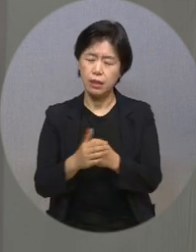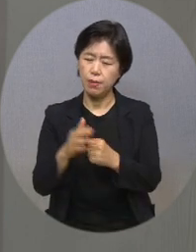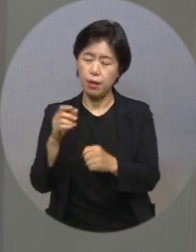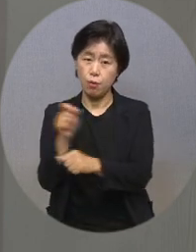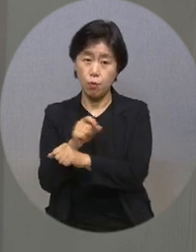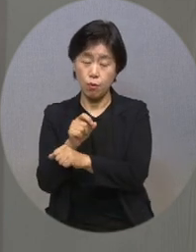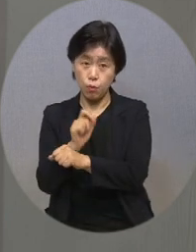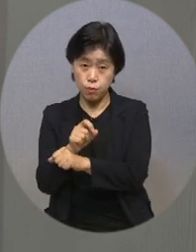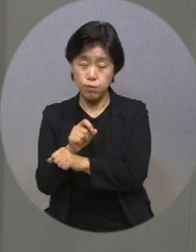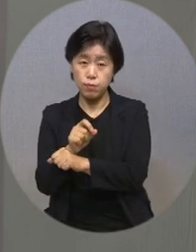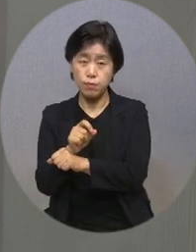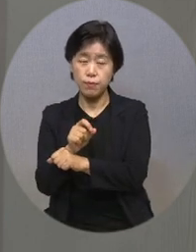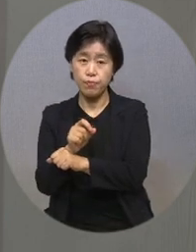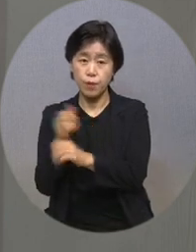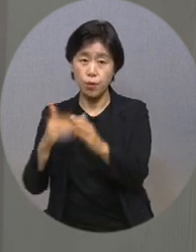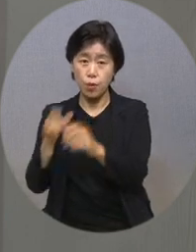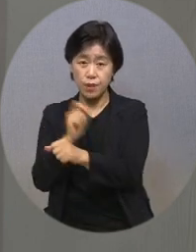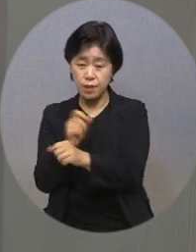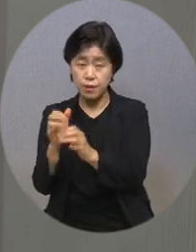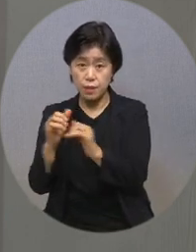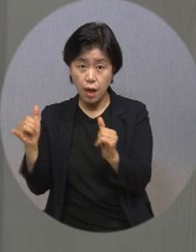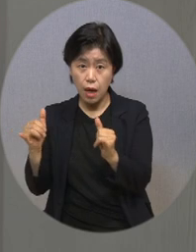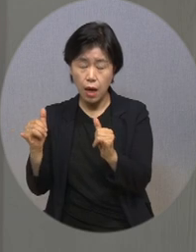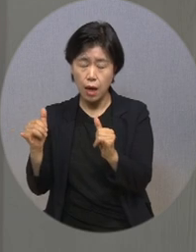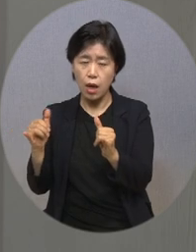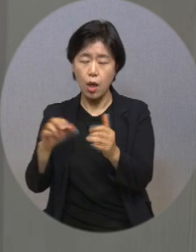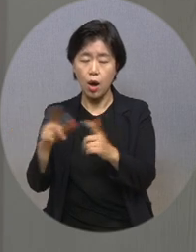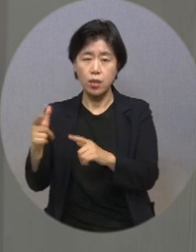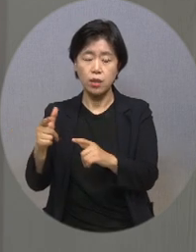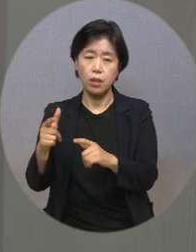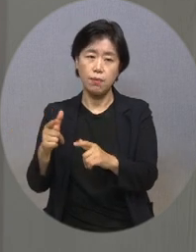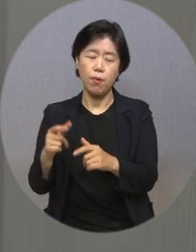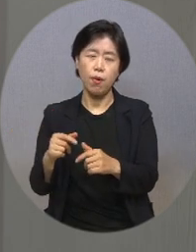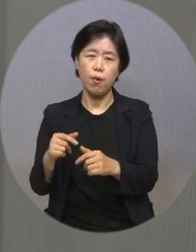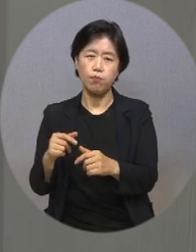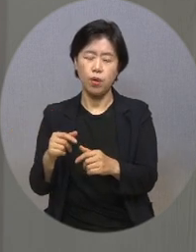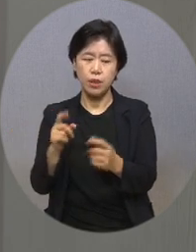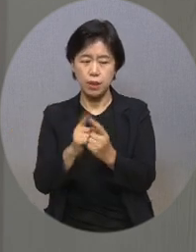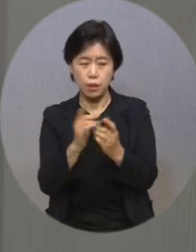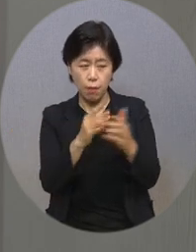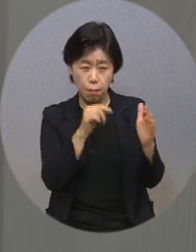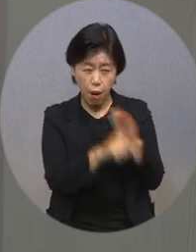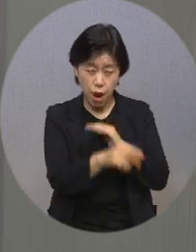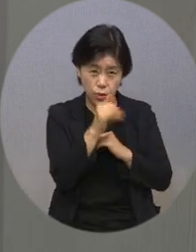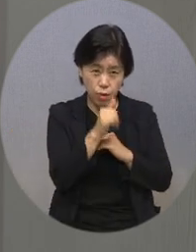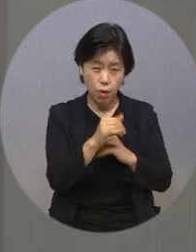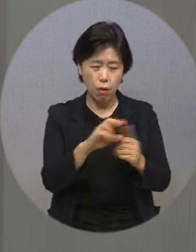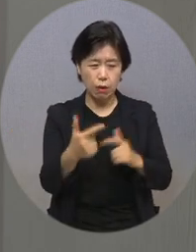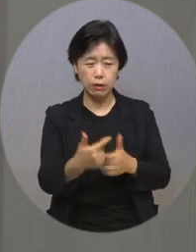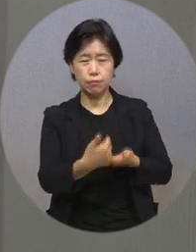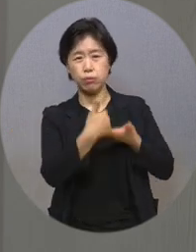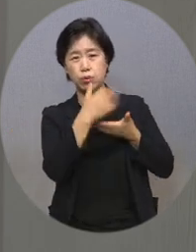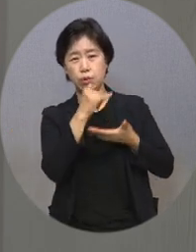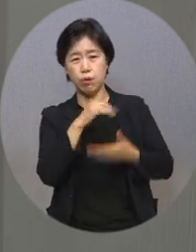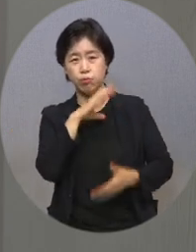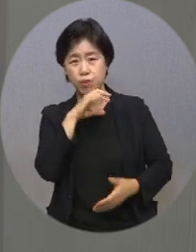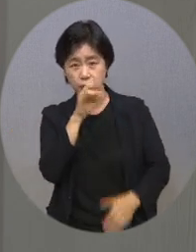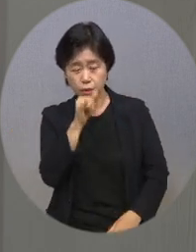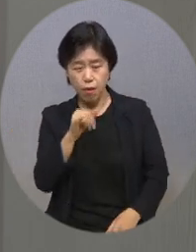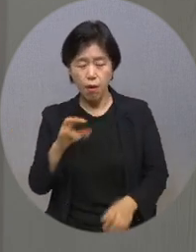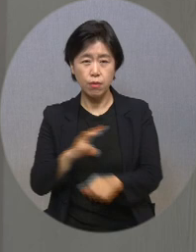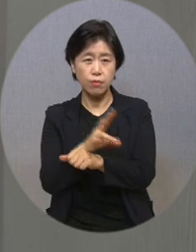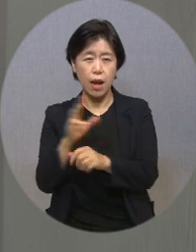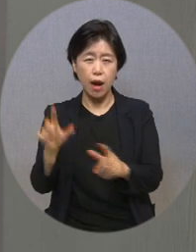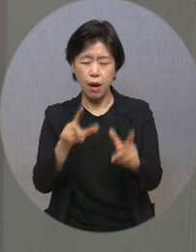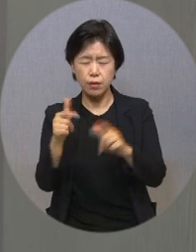이 다른 업무에 비해서 상당히 어렵고 민원도 많고 24시간 대기를 해야 되는